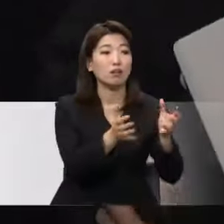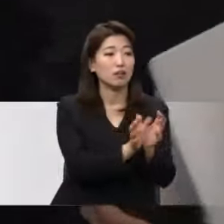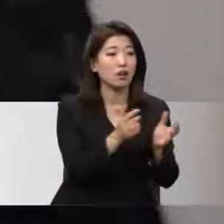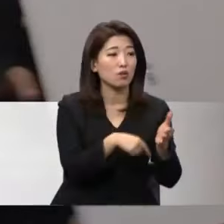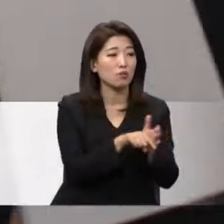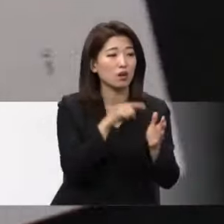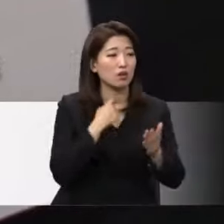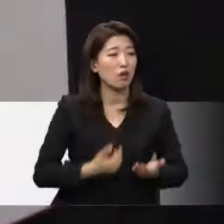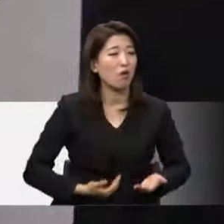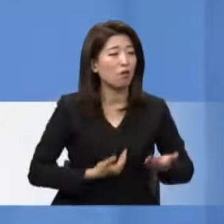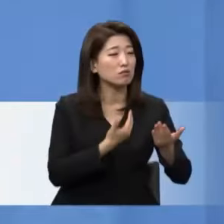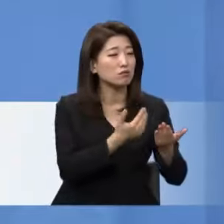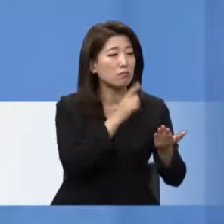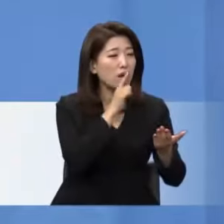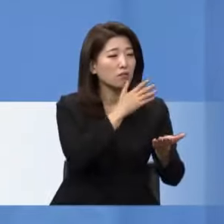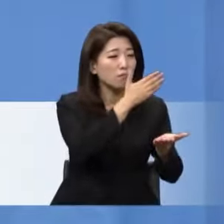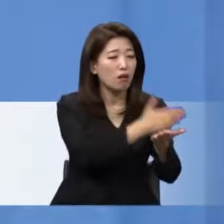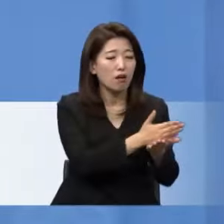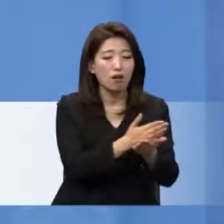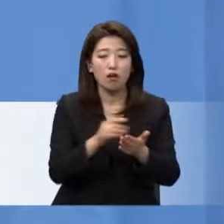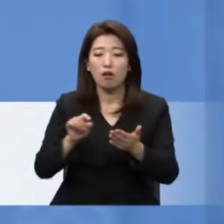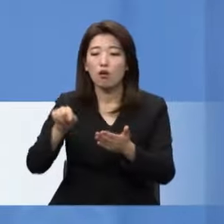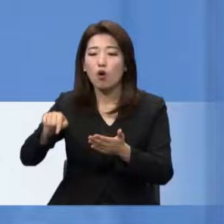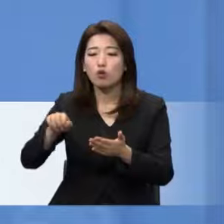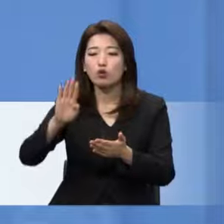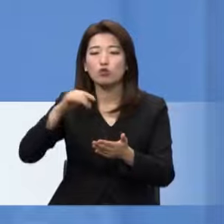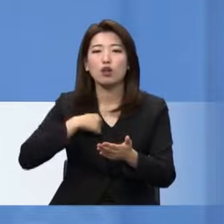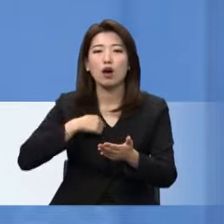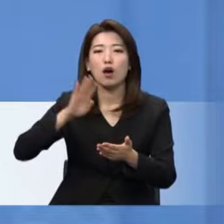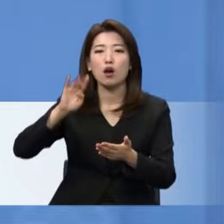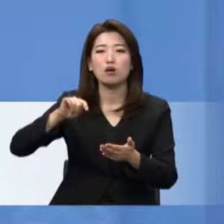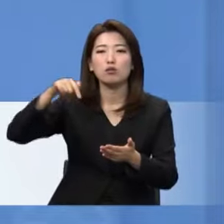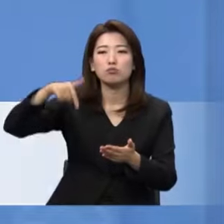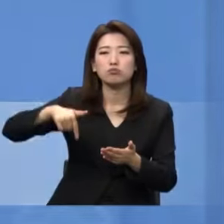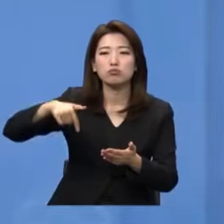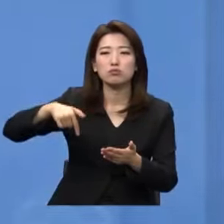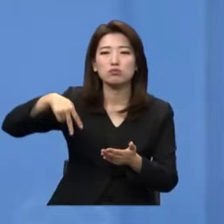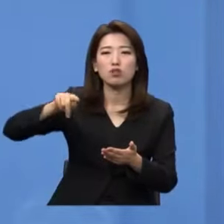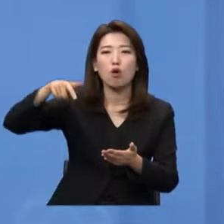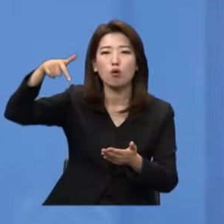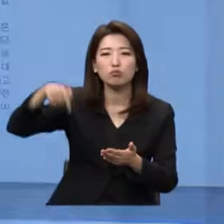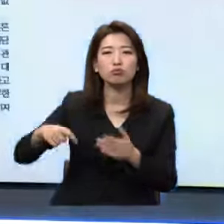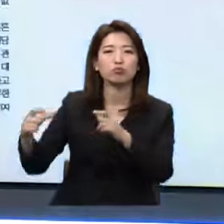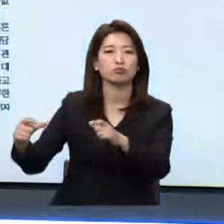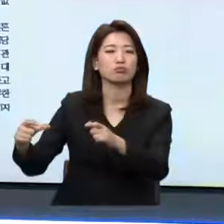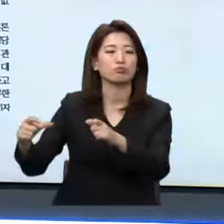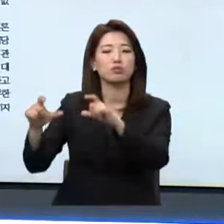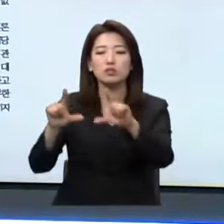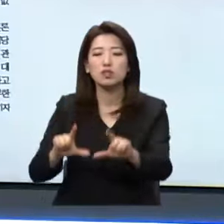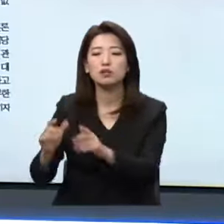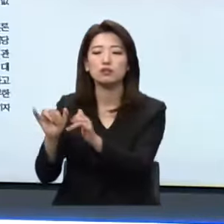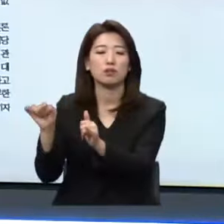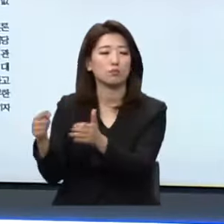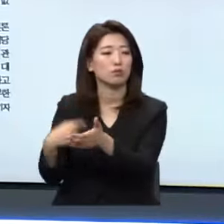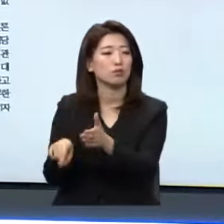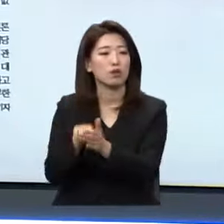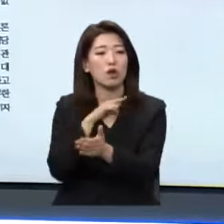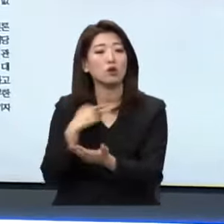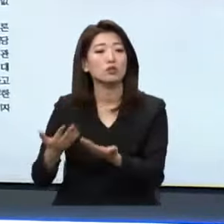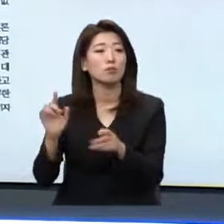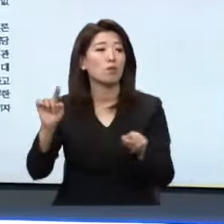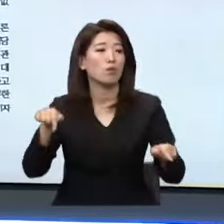대한 헌신을 먼저 말씀하시는 것이 예의이자 돌이라고 생각을 합니다네 네 최수영